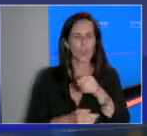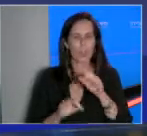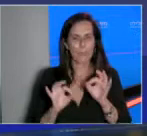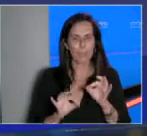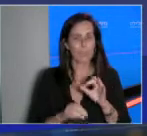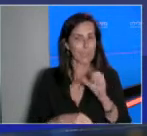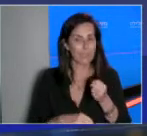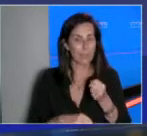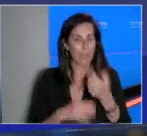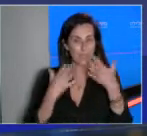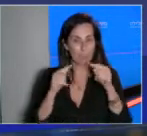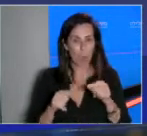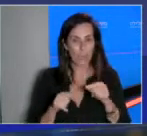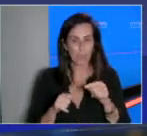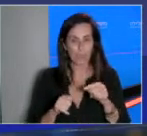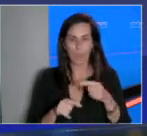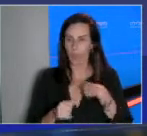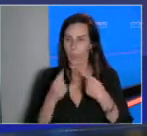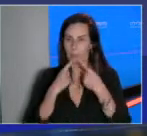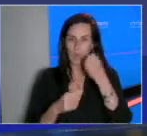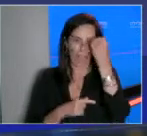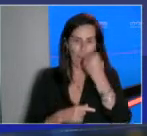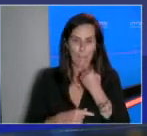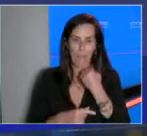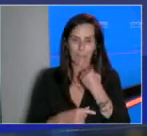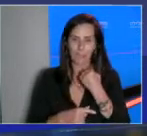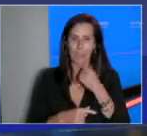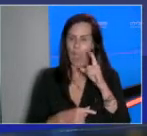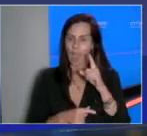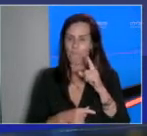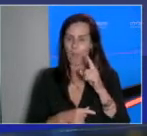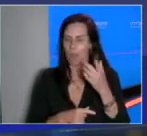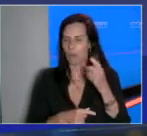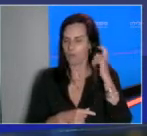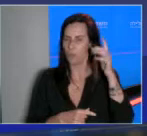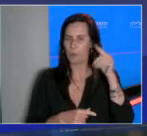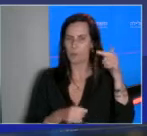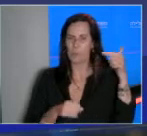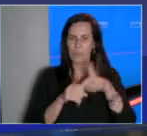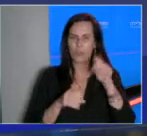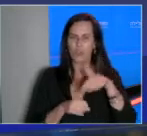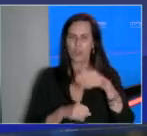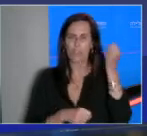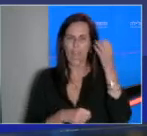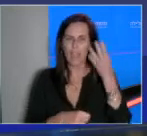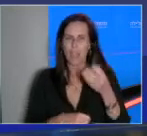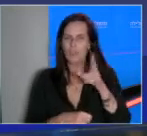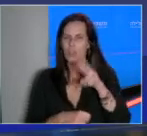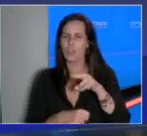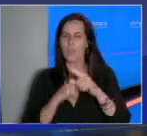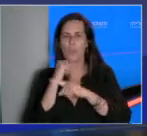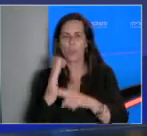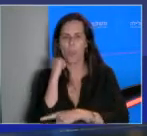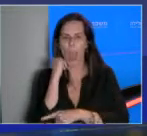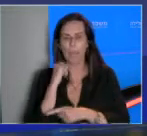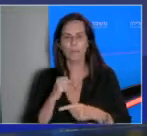בעצם, האם הסיפור הזה, את יודעת, אנחנו מדברים על החמאס וכו' וכו', אבל הדיווחים מגיעים מסעודיה, יש בקטר עניינים, יש בדובאי נכון.